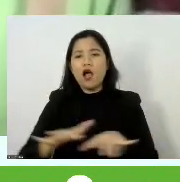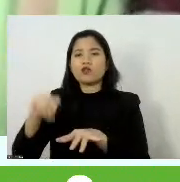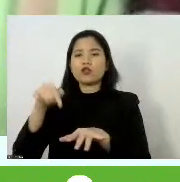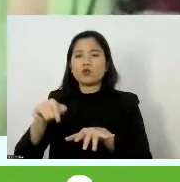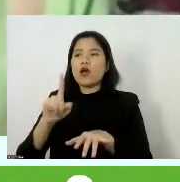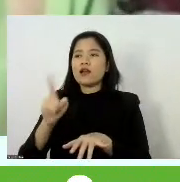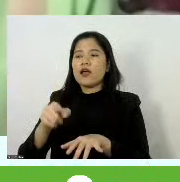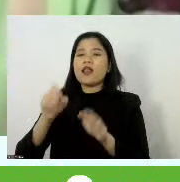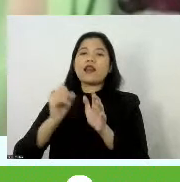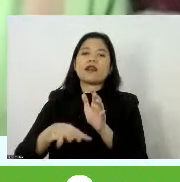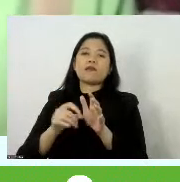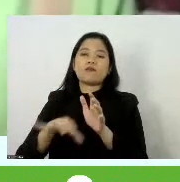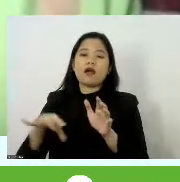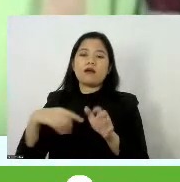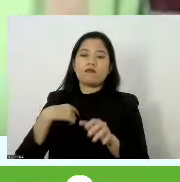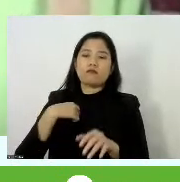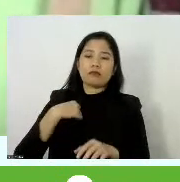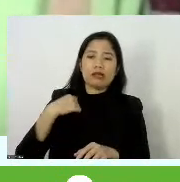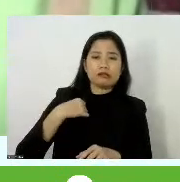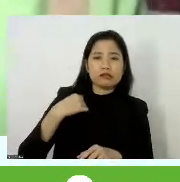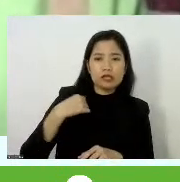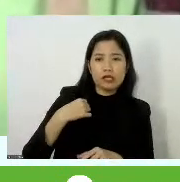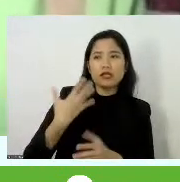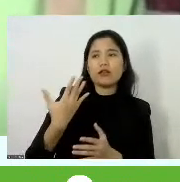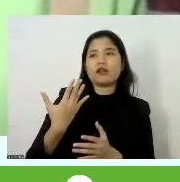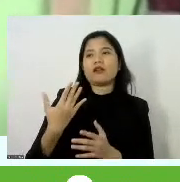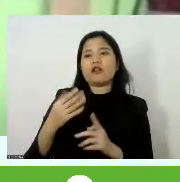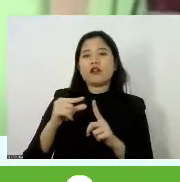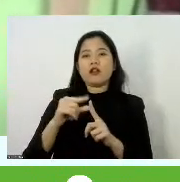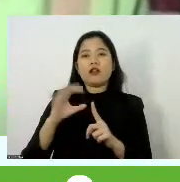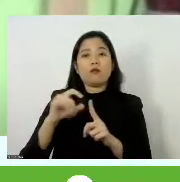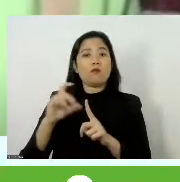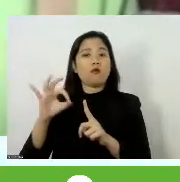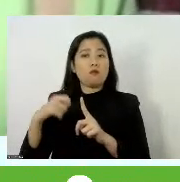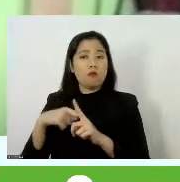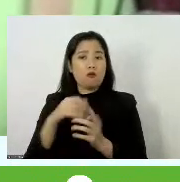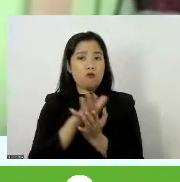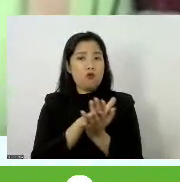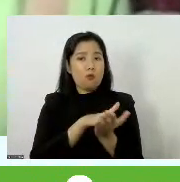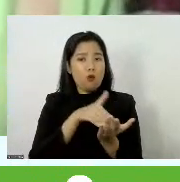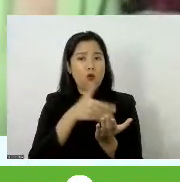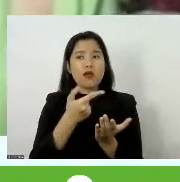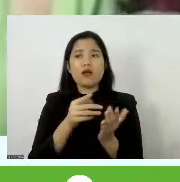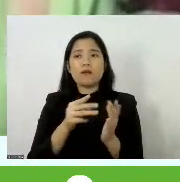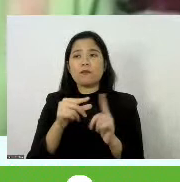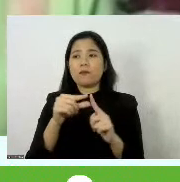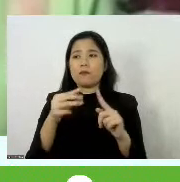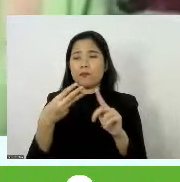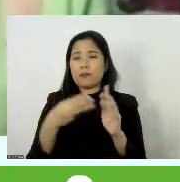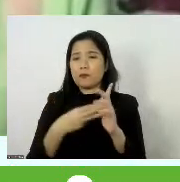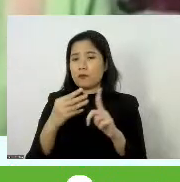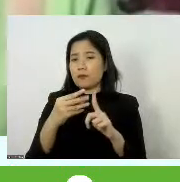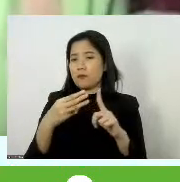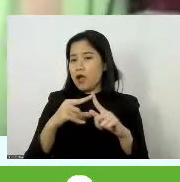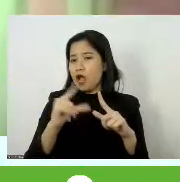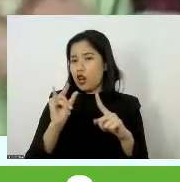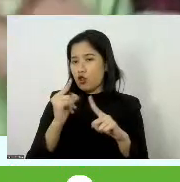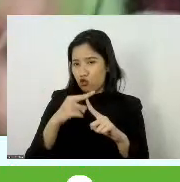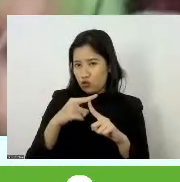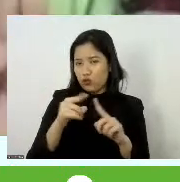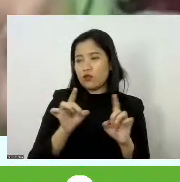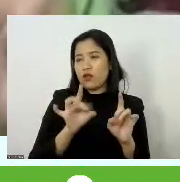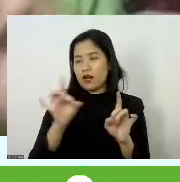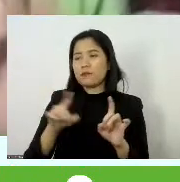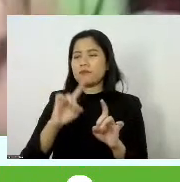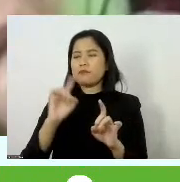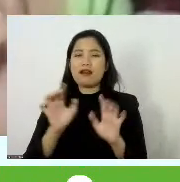limbah tekstil limbah popok limbah pembalut kain dan limbah limbah plastik lainnya yang pasti tapi